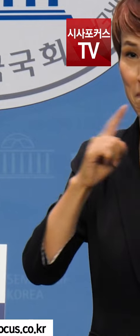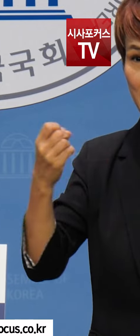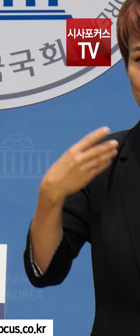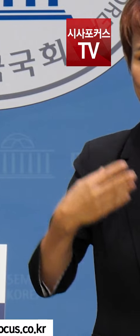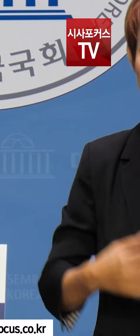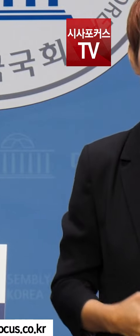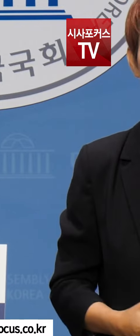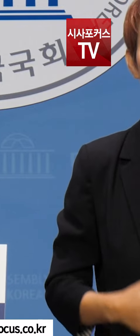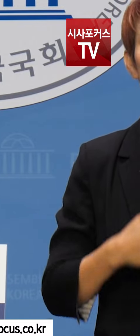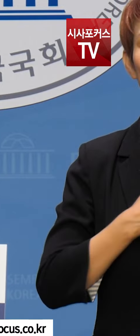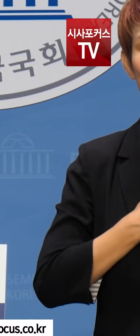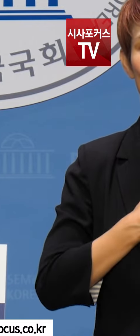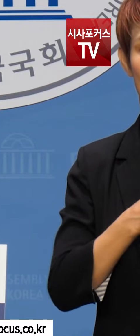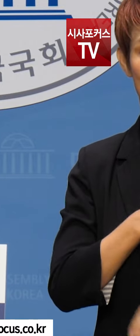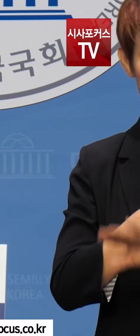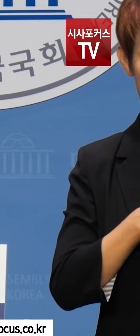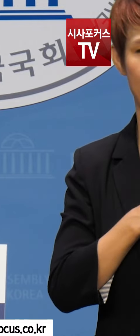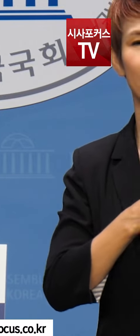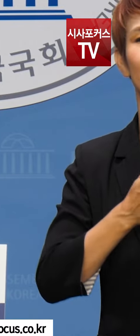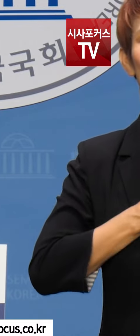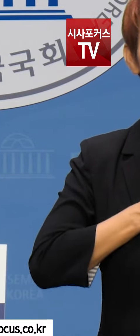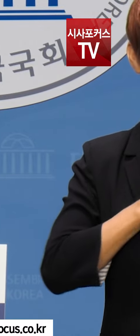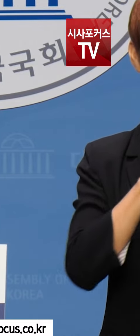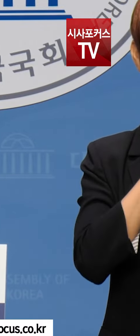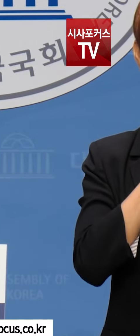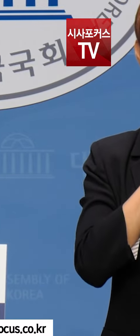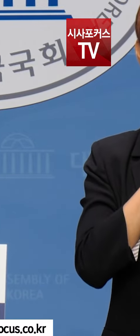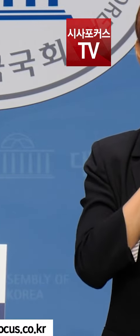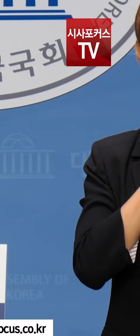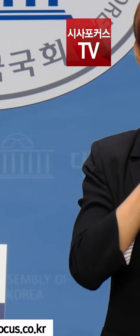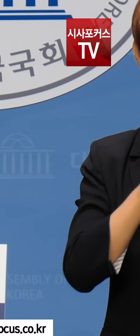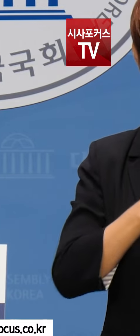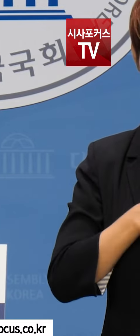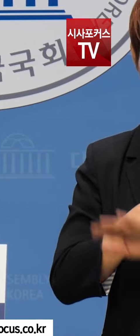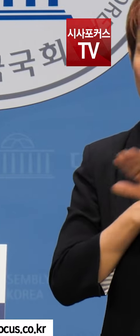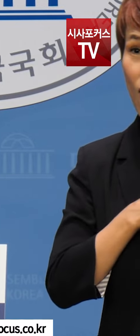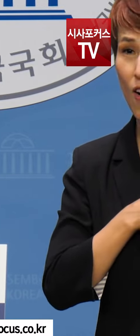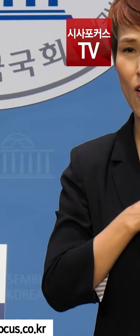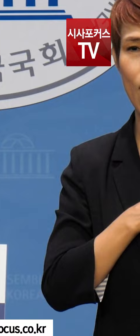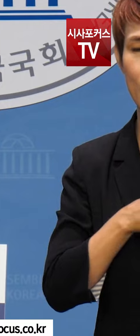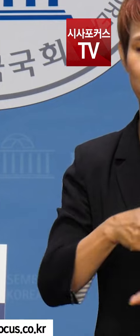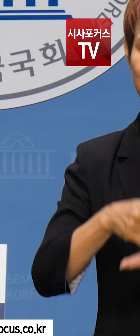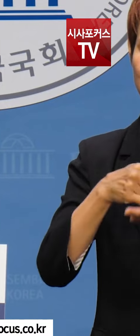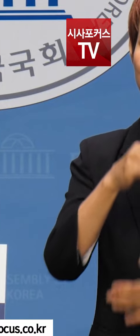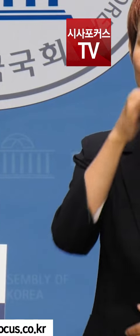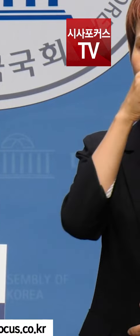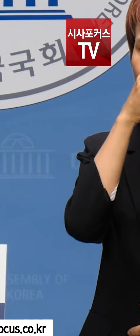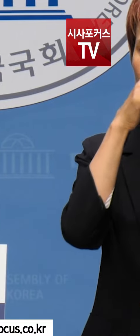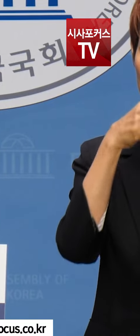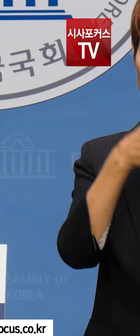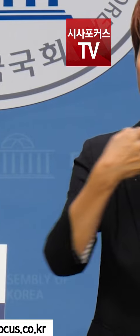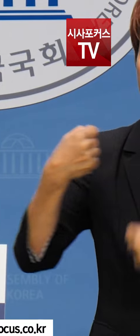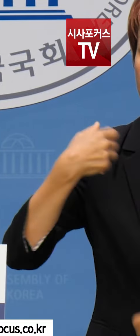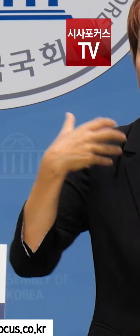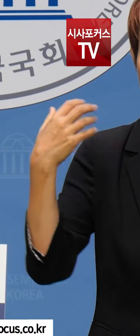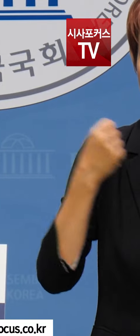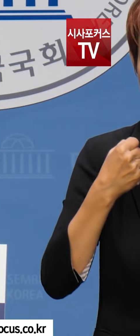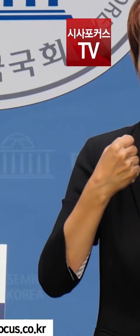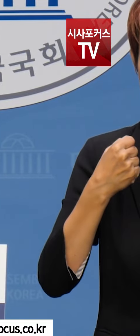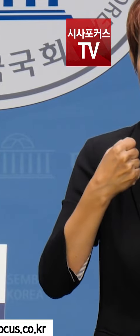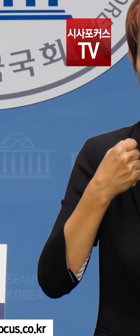포함한 모든 당원의 자부심입니다. 우리 당원들은 품격 있는 전투력으로 이